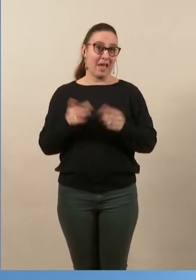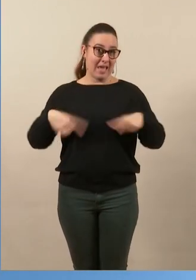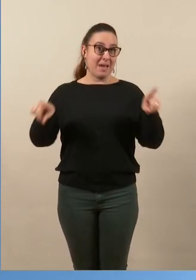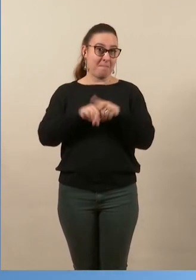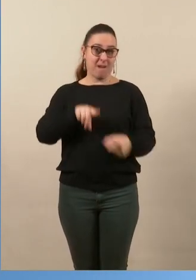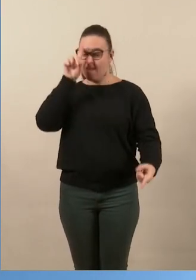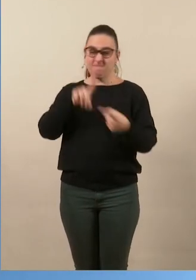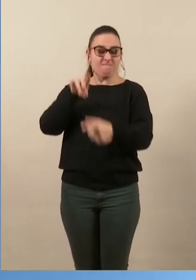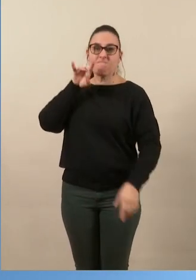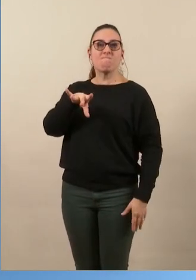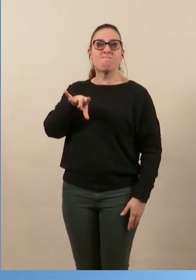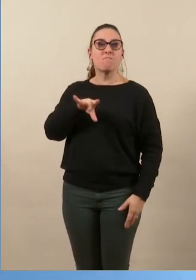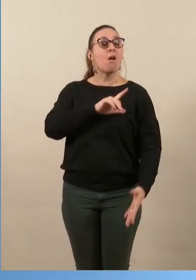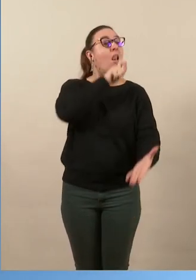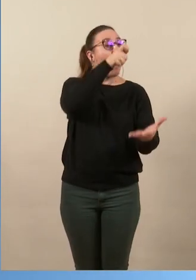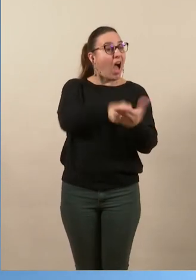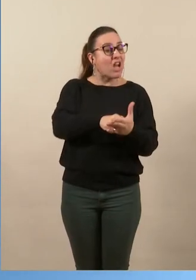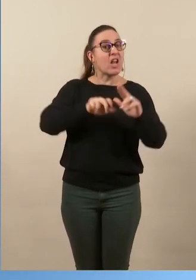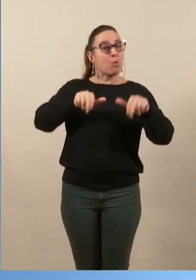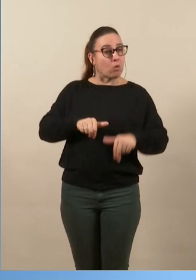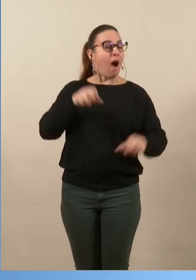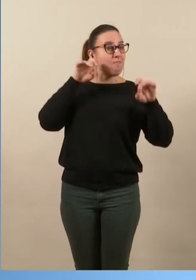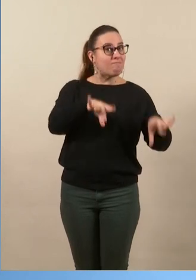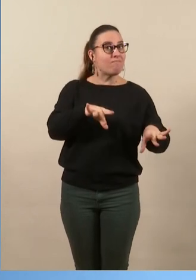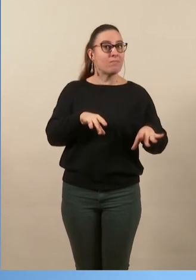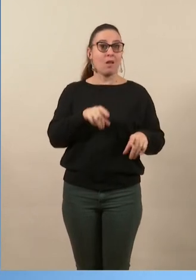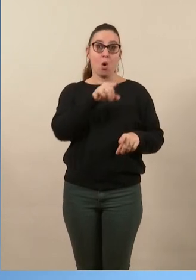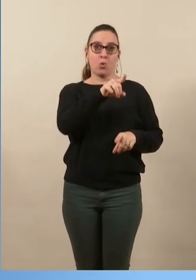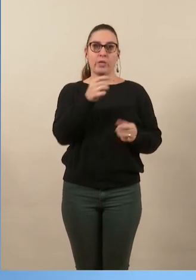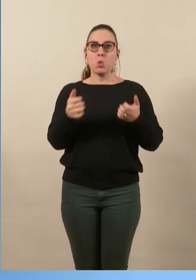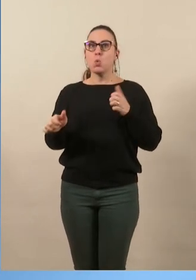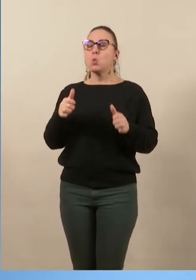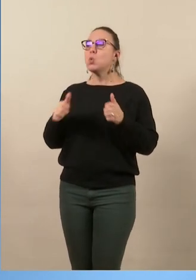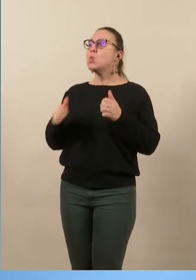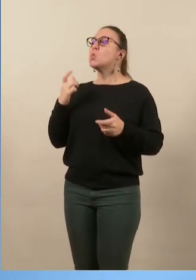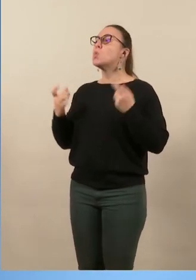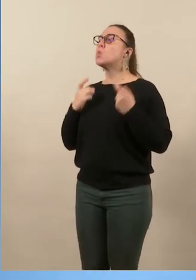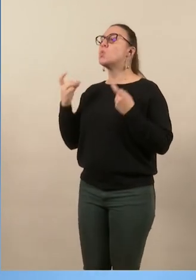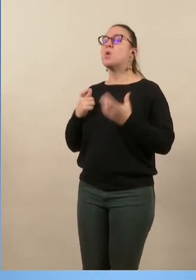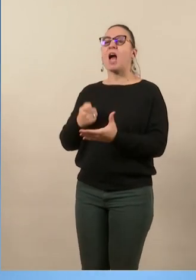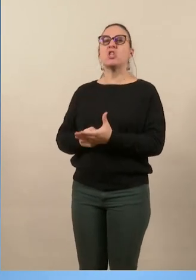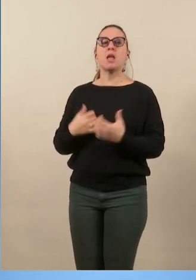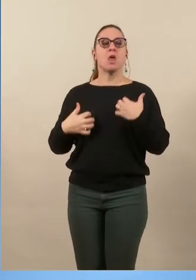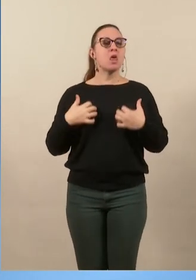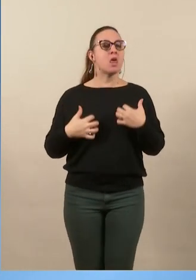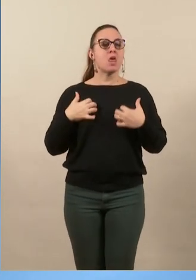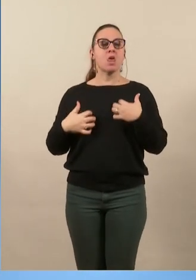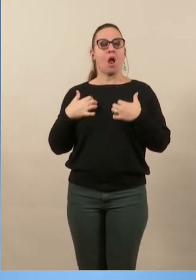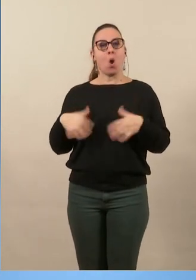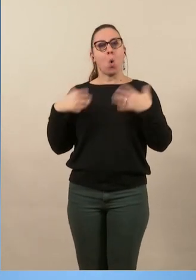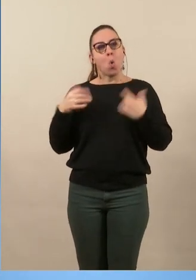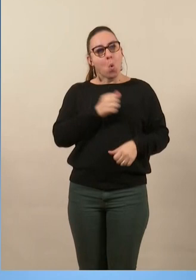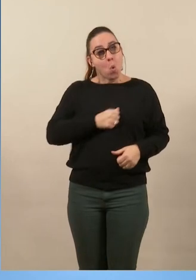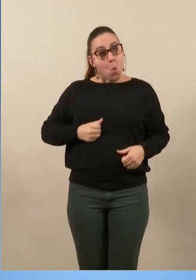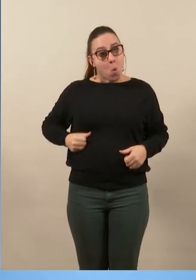non et ont dit non à l'acheteur sur ce contrat et cette nature de contrat donc je comprends que l'acheteur réfléchi c'était un un gros caillou je